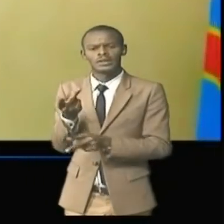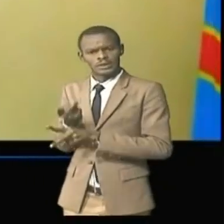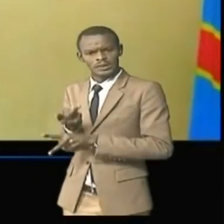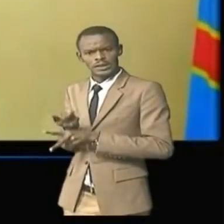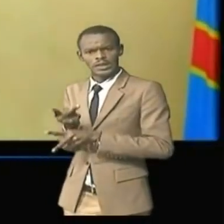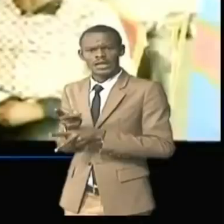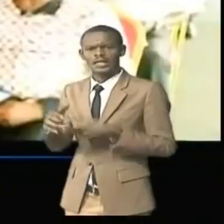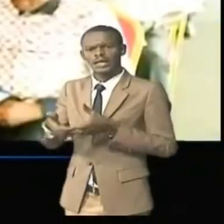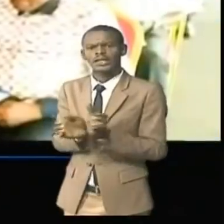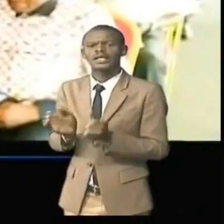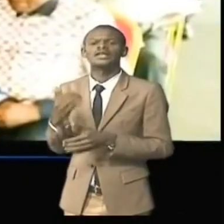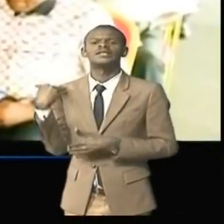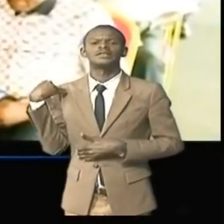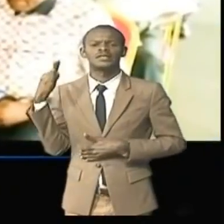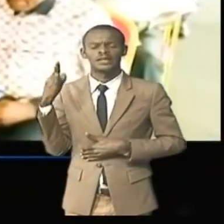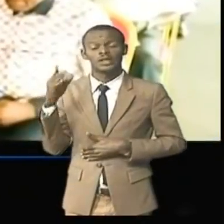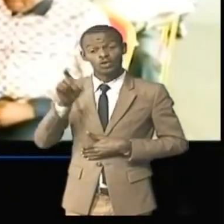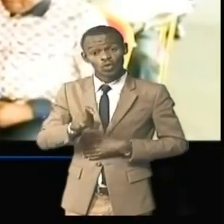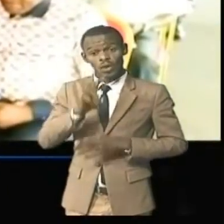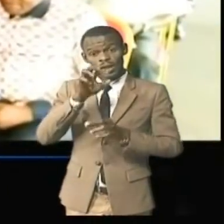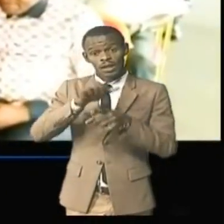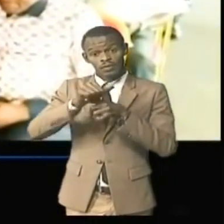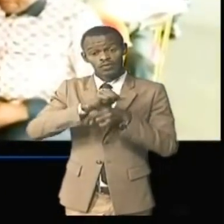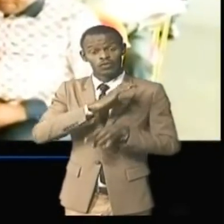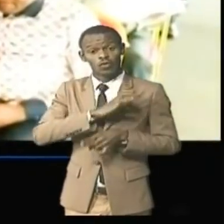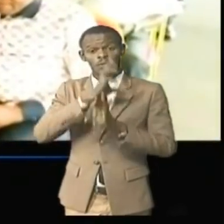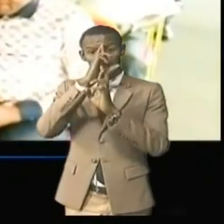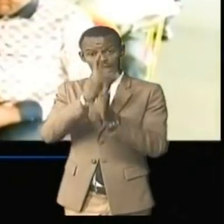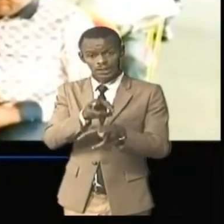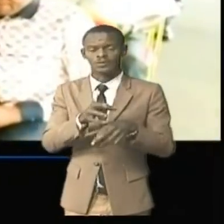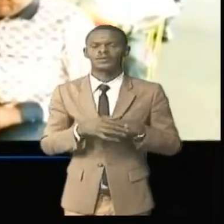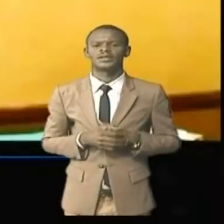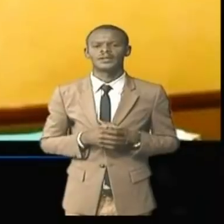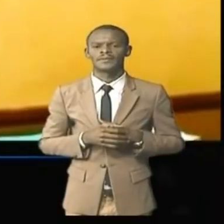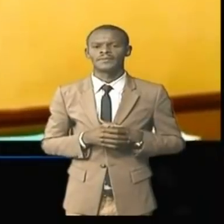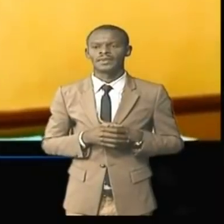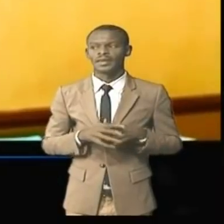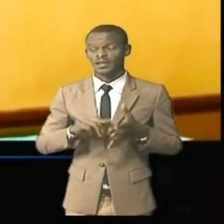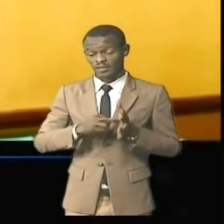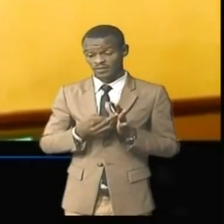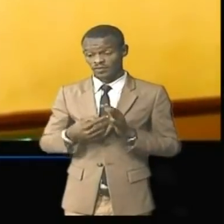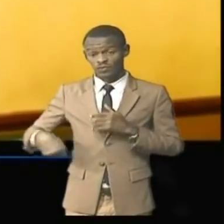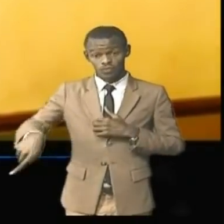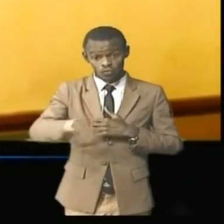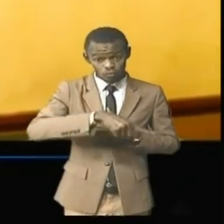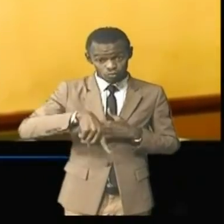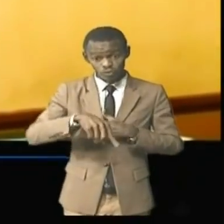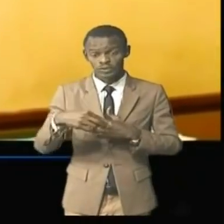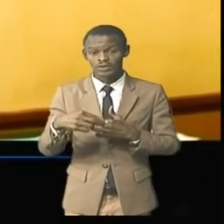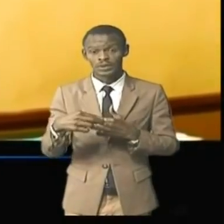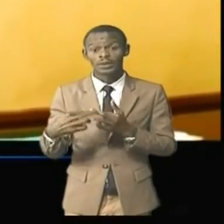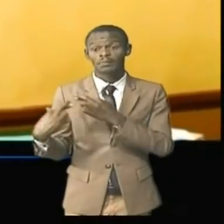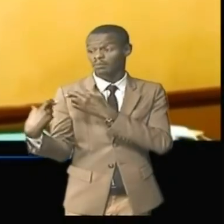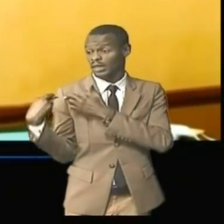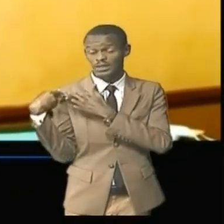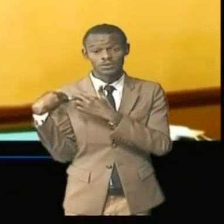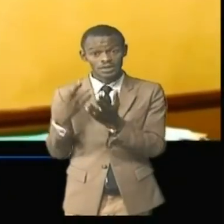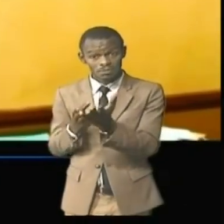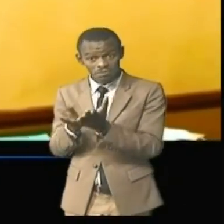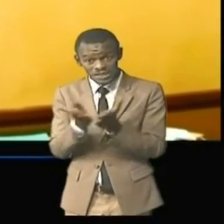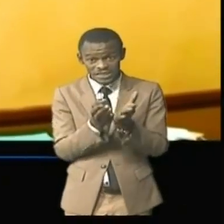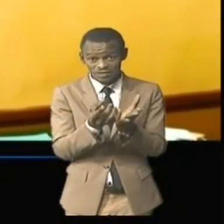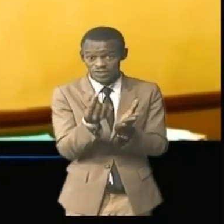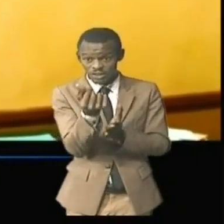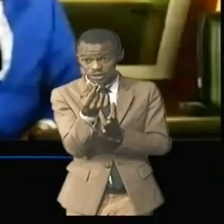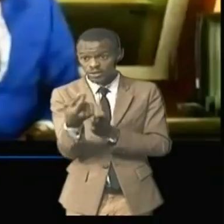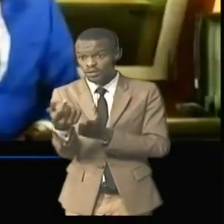Devant le vice-gouverneur Félicien Kiwaï, tous les responsables de services d'assiette présents à la cérémonie se sont engagés tour à tour.